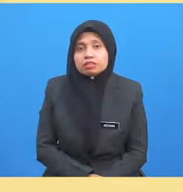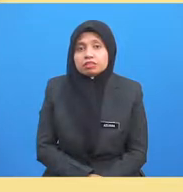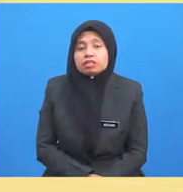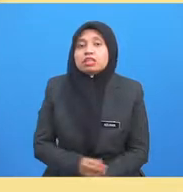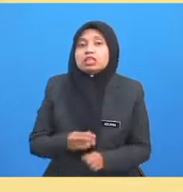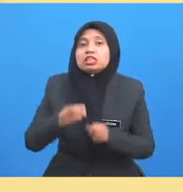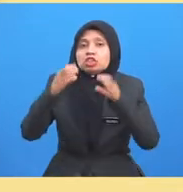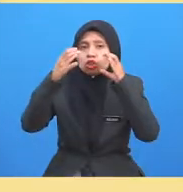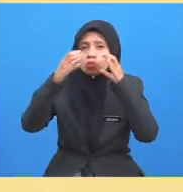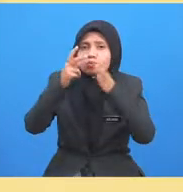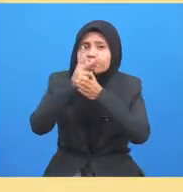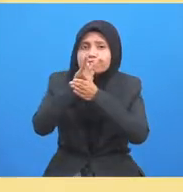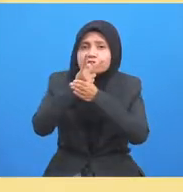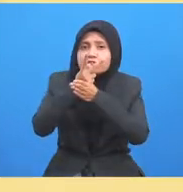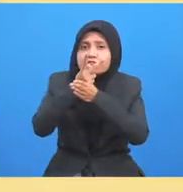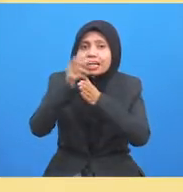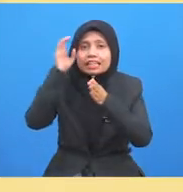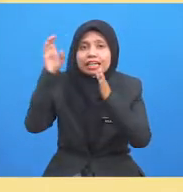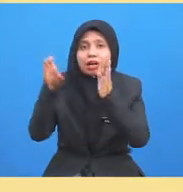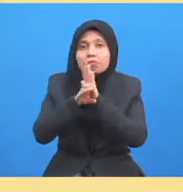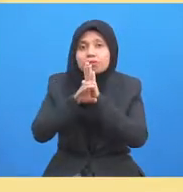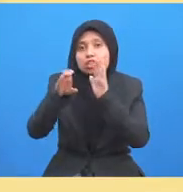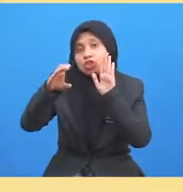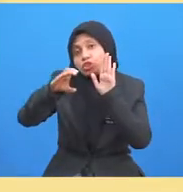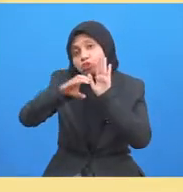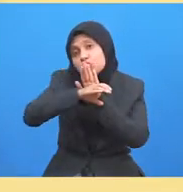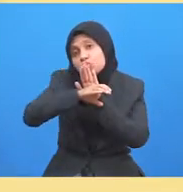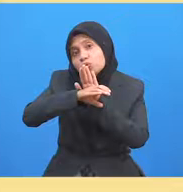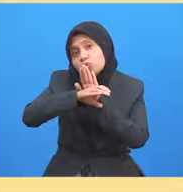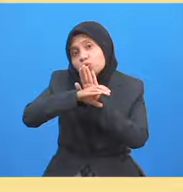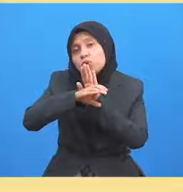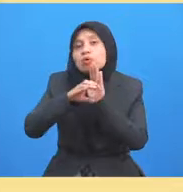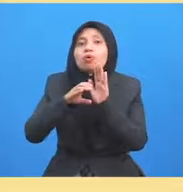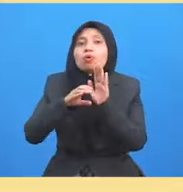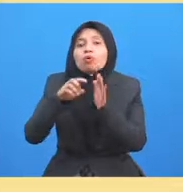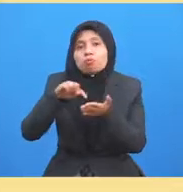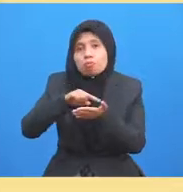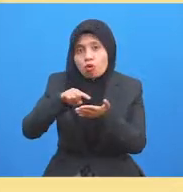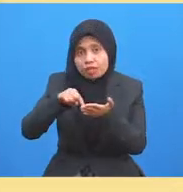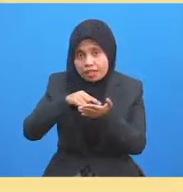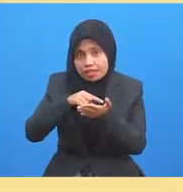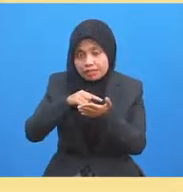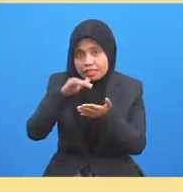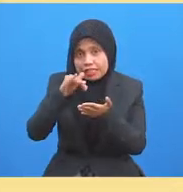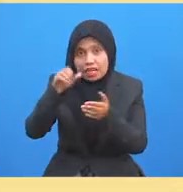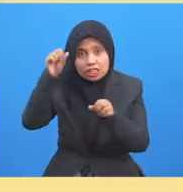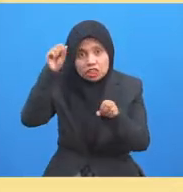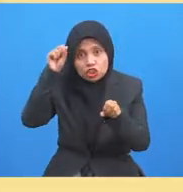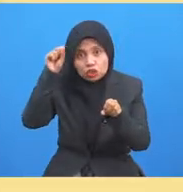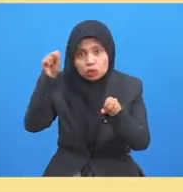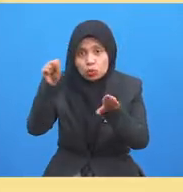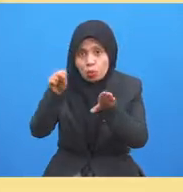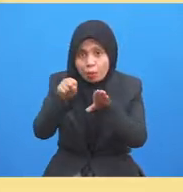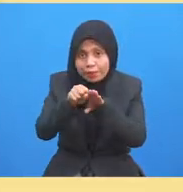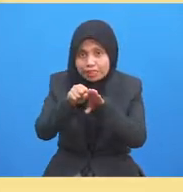Berikut, cikgu kongsikan gambar contoh model olokan yang berbentuk geometri atau bersegi